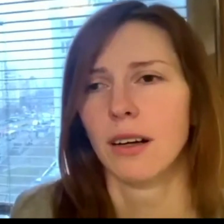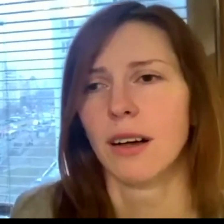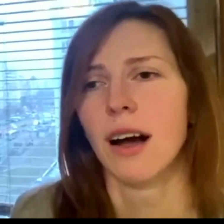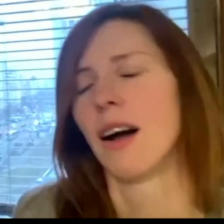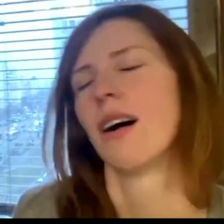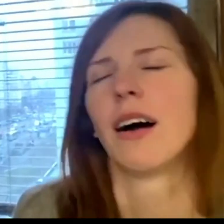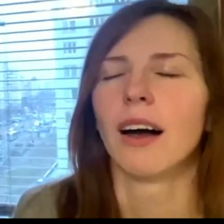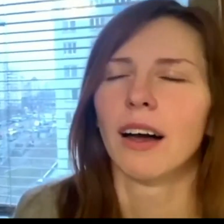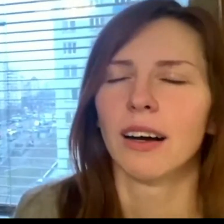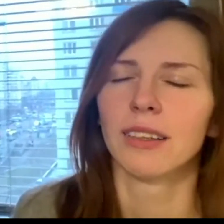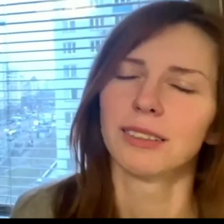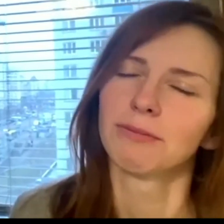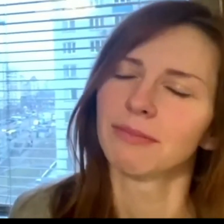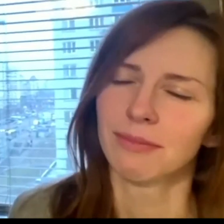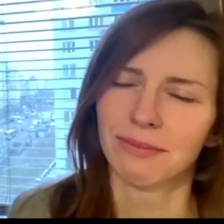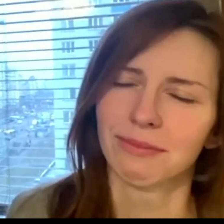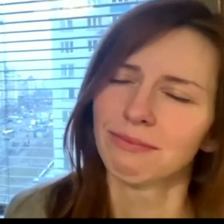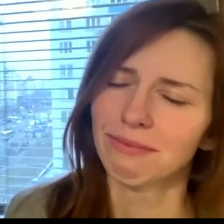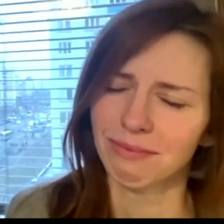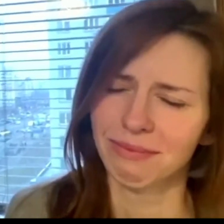бомбоубежищах.